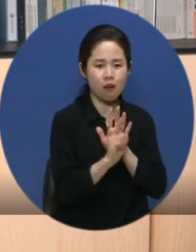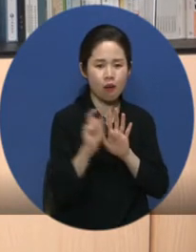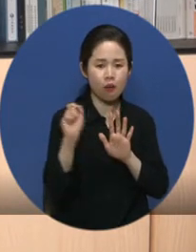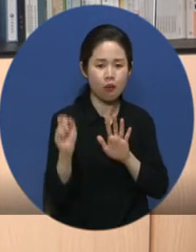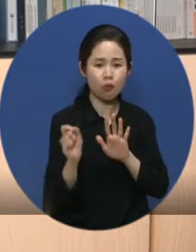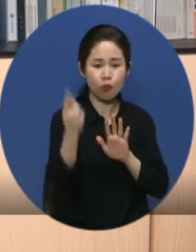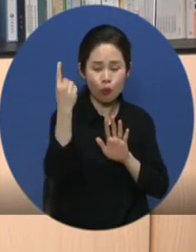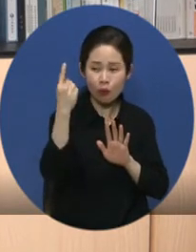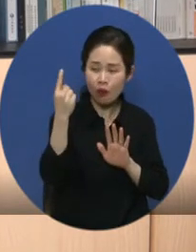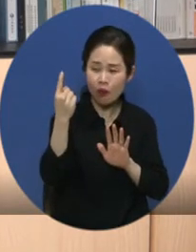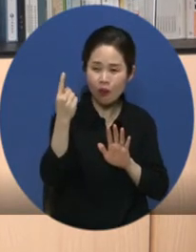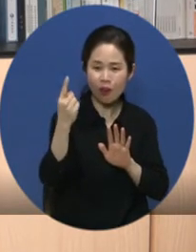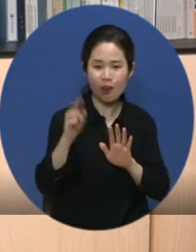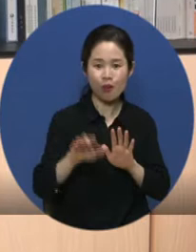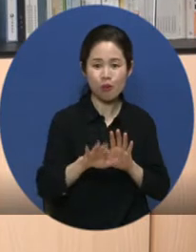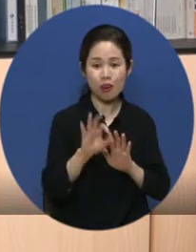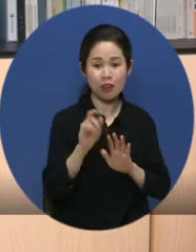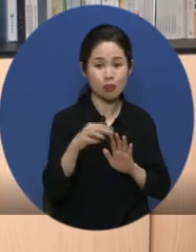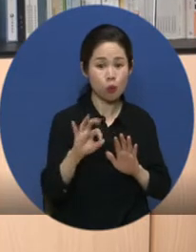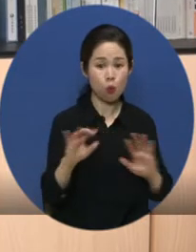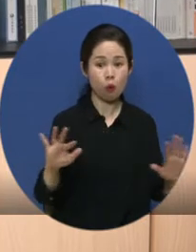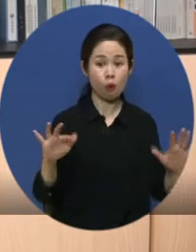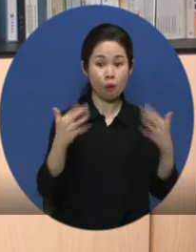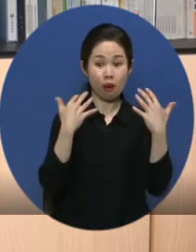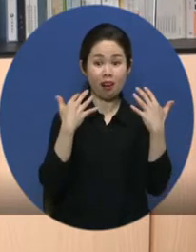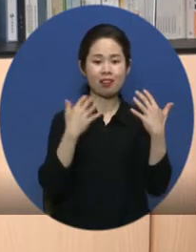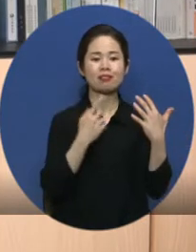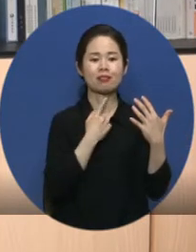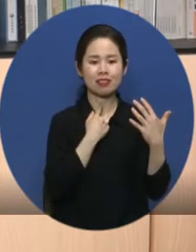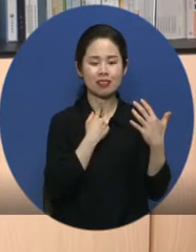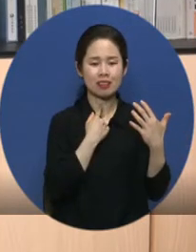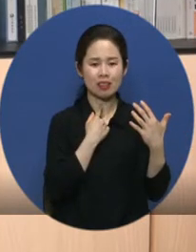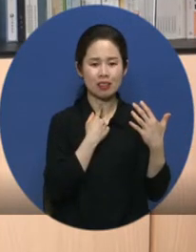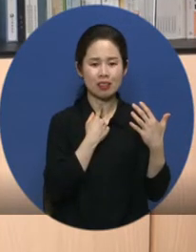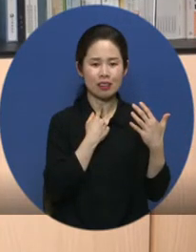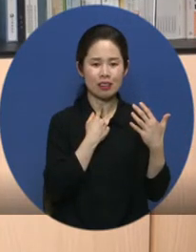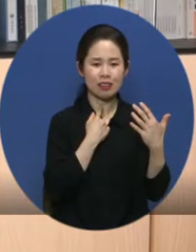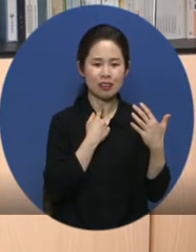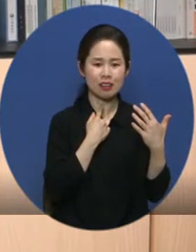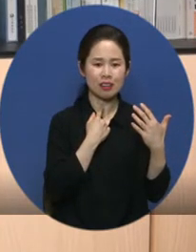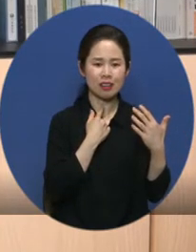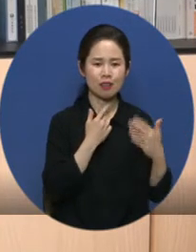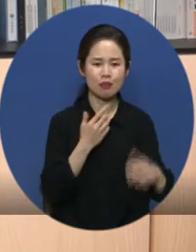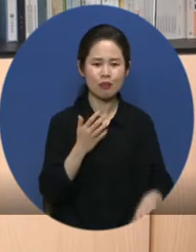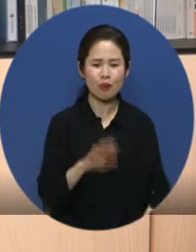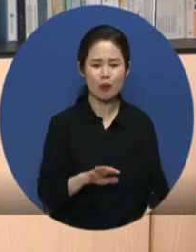큰 이슈가 됐었었죠. 그런데 역시 우리가